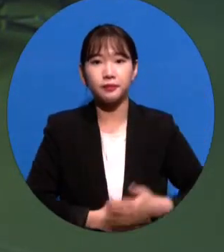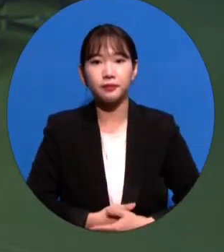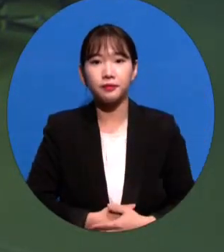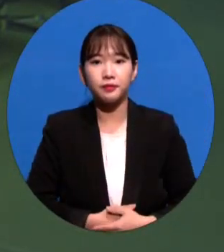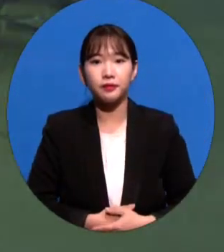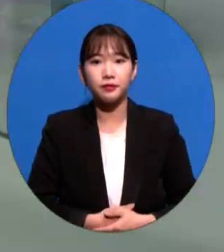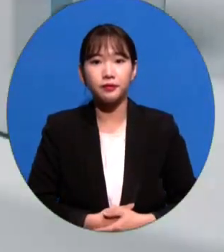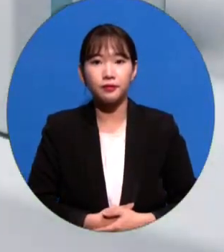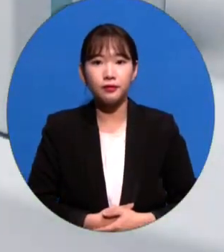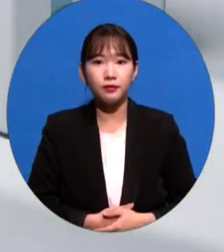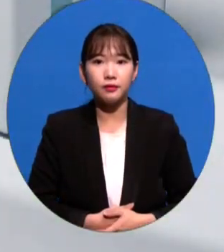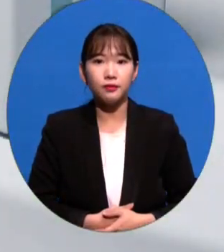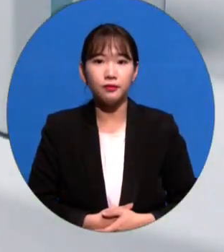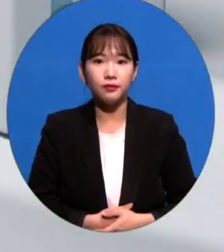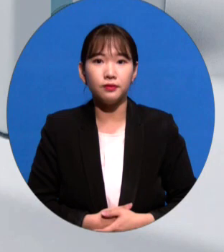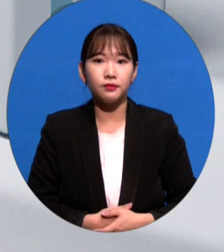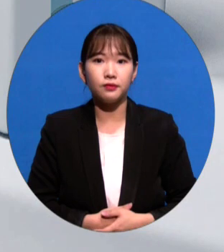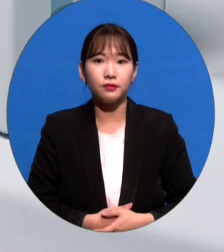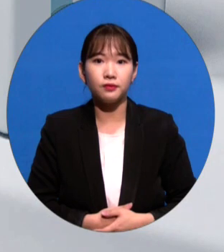기자입니다.